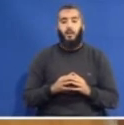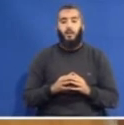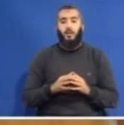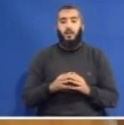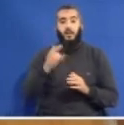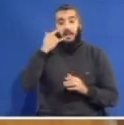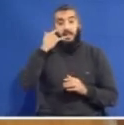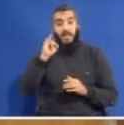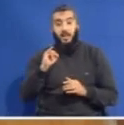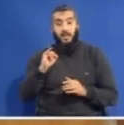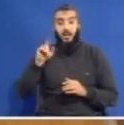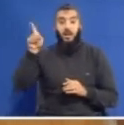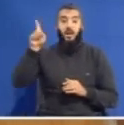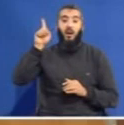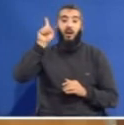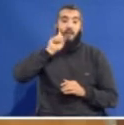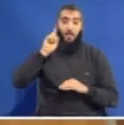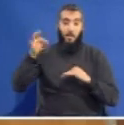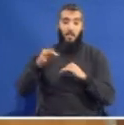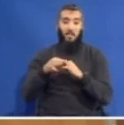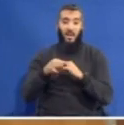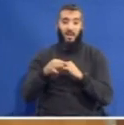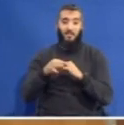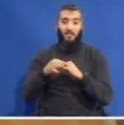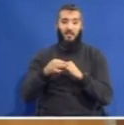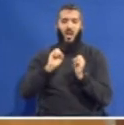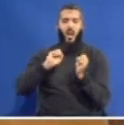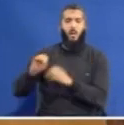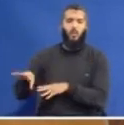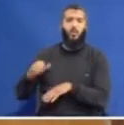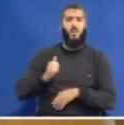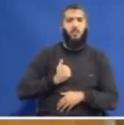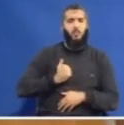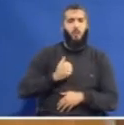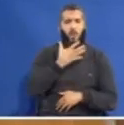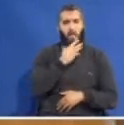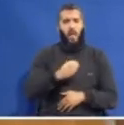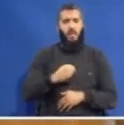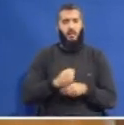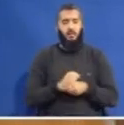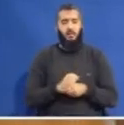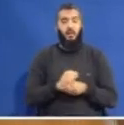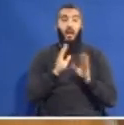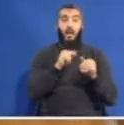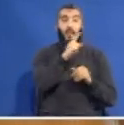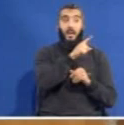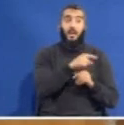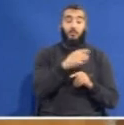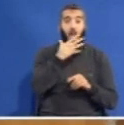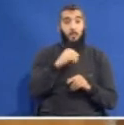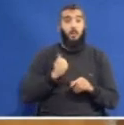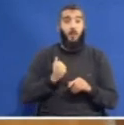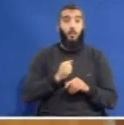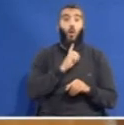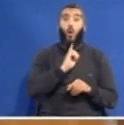فإذا فرطت في الأم، الأم راح توعز إلى ولدها، وممكن توصل إلى حتى تأمره،